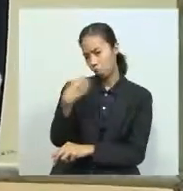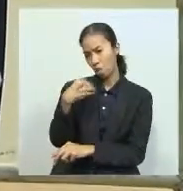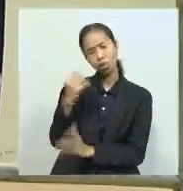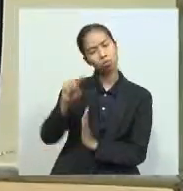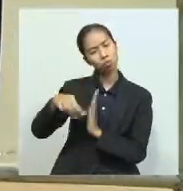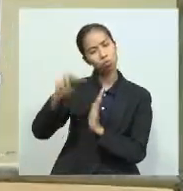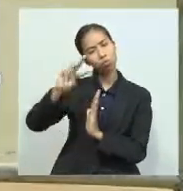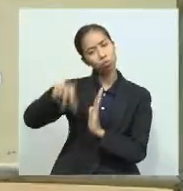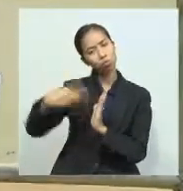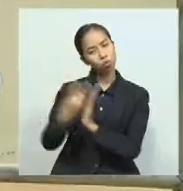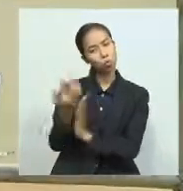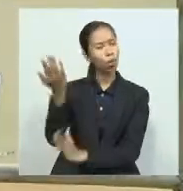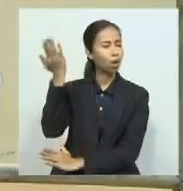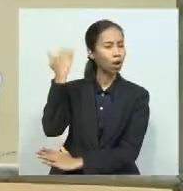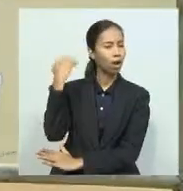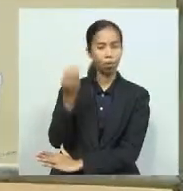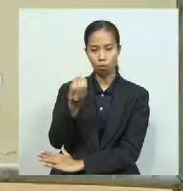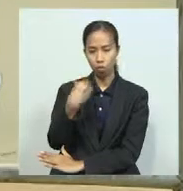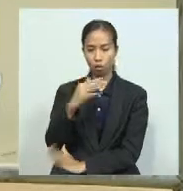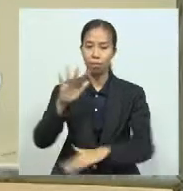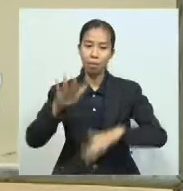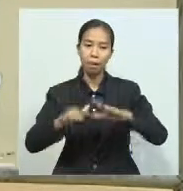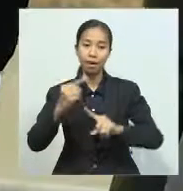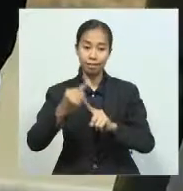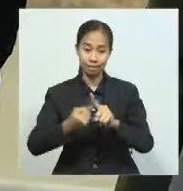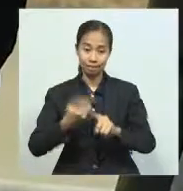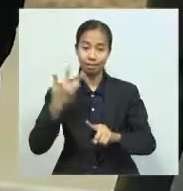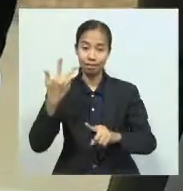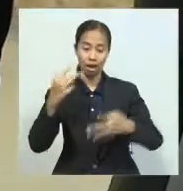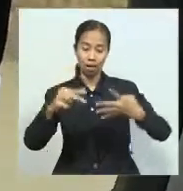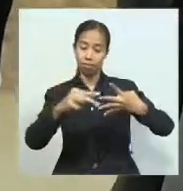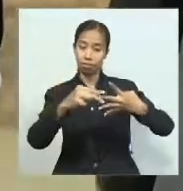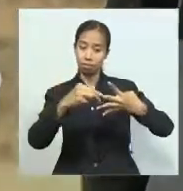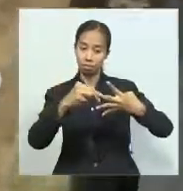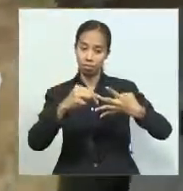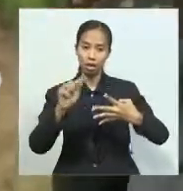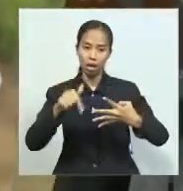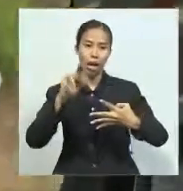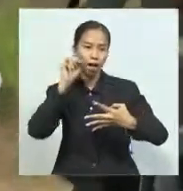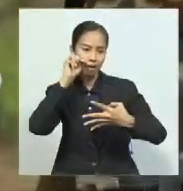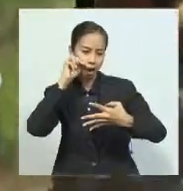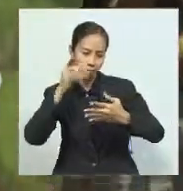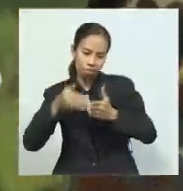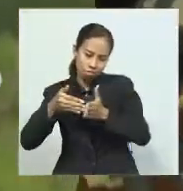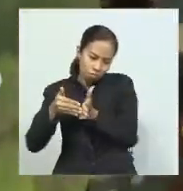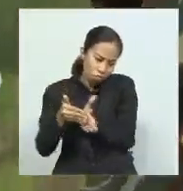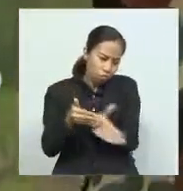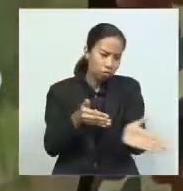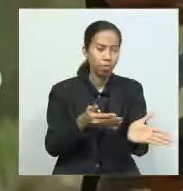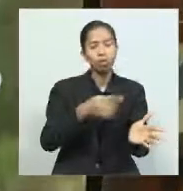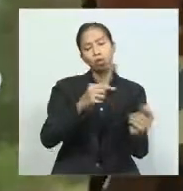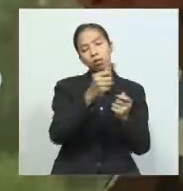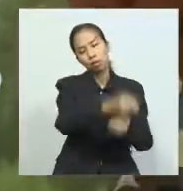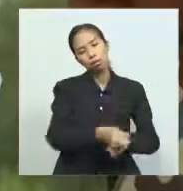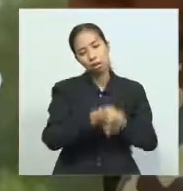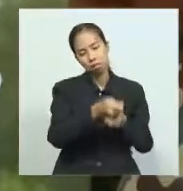2ชั่วโมงที่ผ่านมานะครับว่ากลางเดือนมีนาคมนี้จะหยุดส่งน้ำเข้าพื้นที่การเกษตรเพราะว่าทางพิจิตรนะ